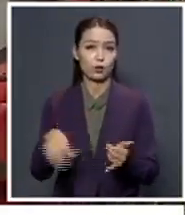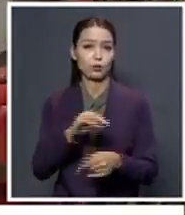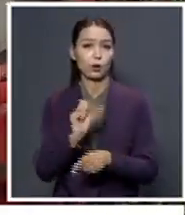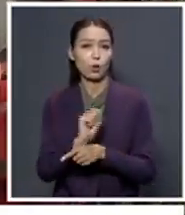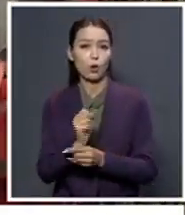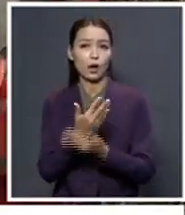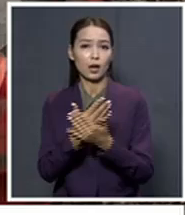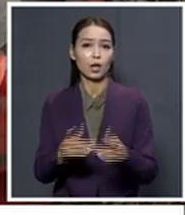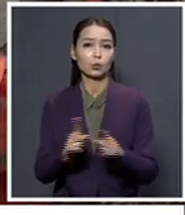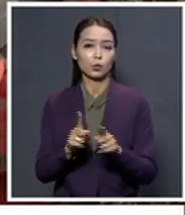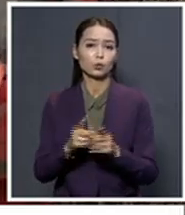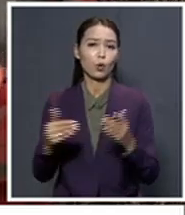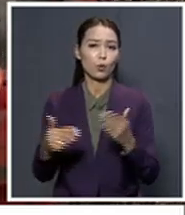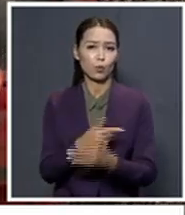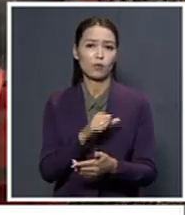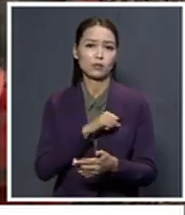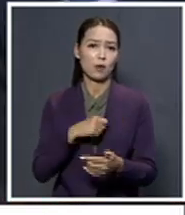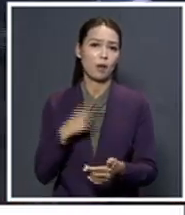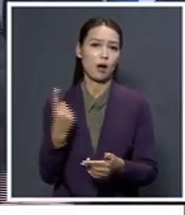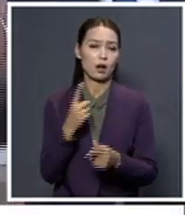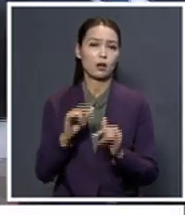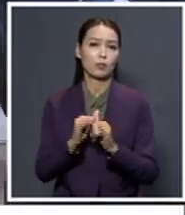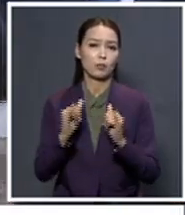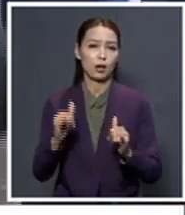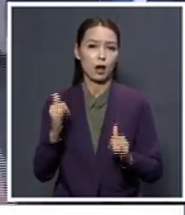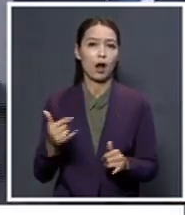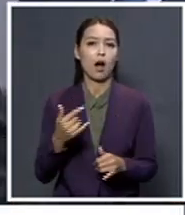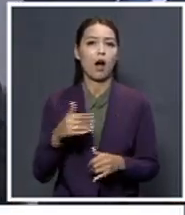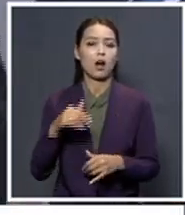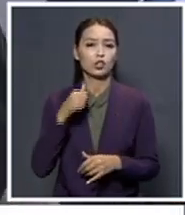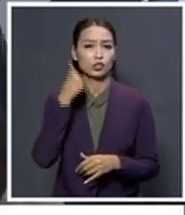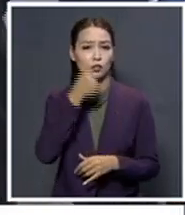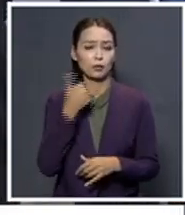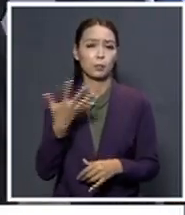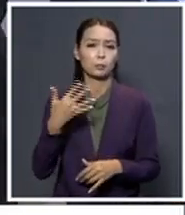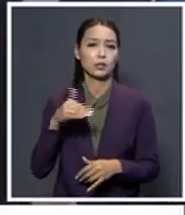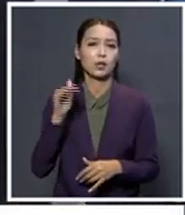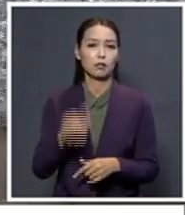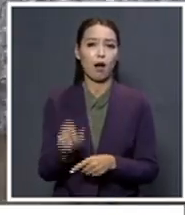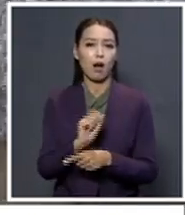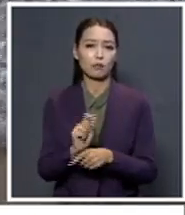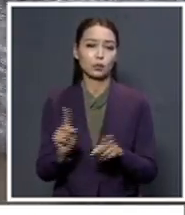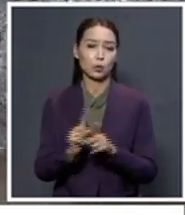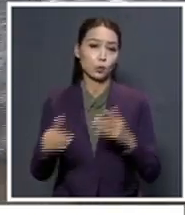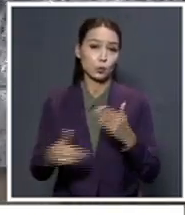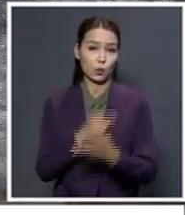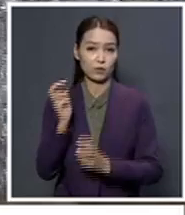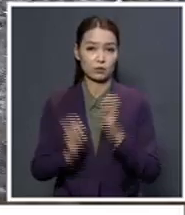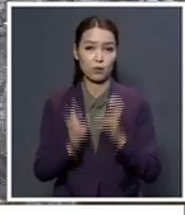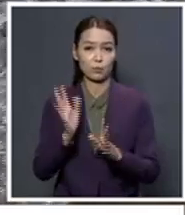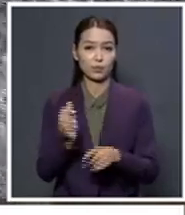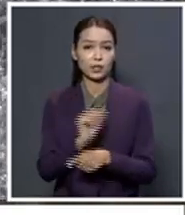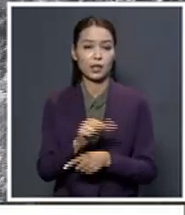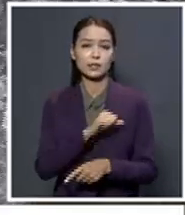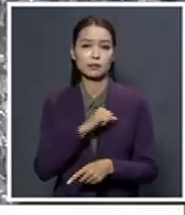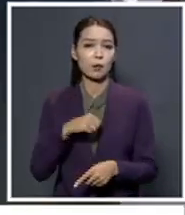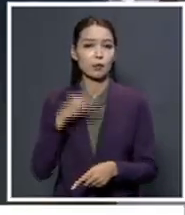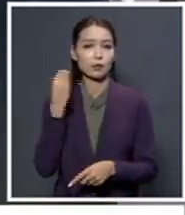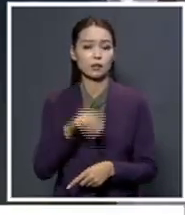тұңғыш әрі жалғыз зауыт жылына 5-50 мыңдай автомобильді қайта өңдеуден өткізе. Көліктердің ең